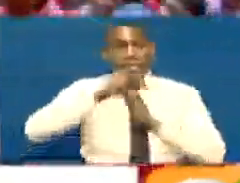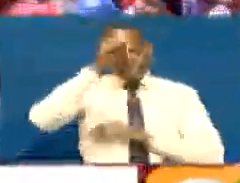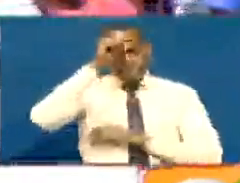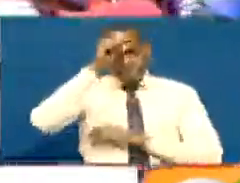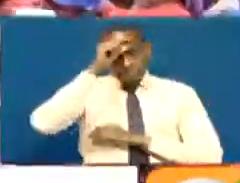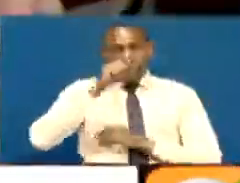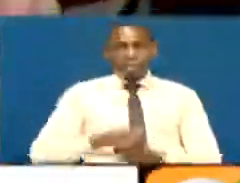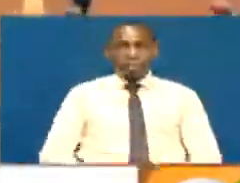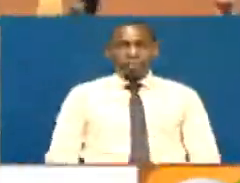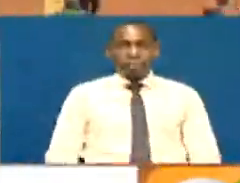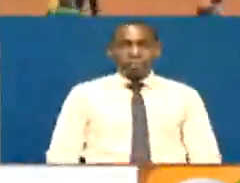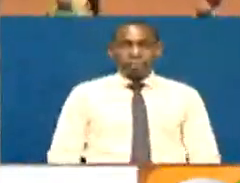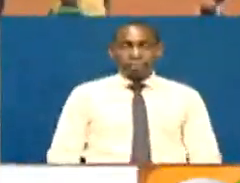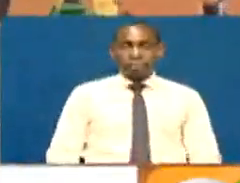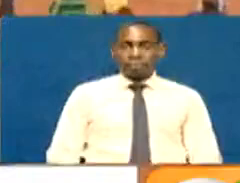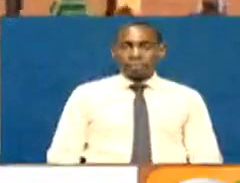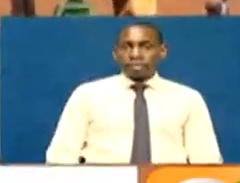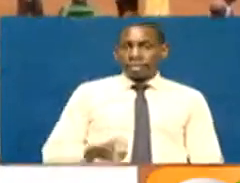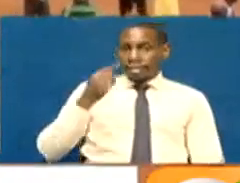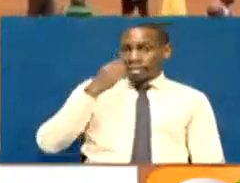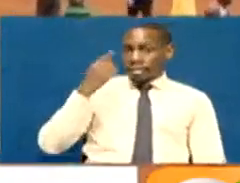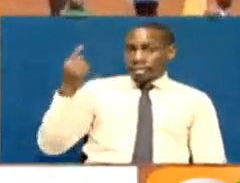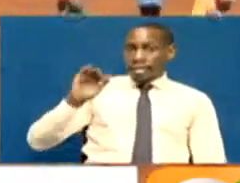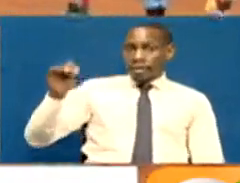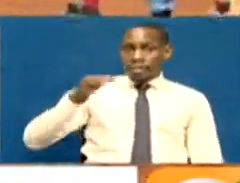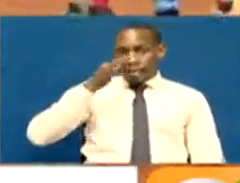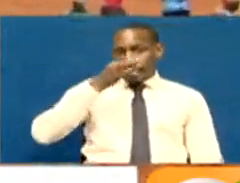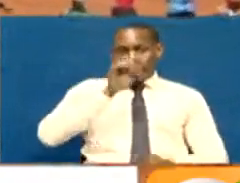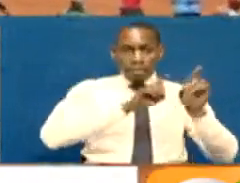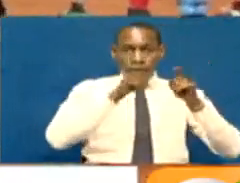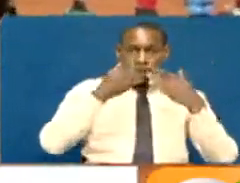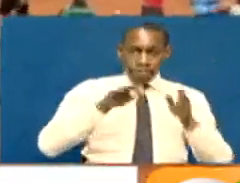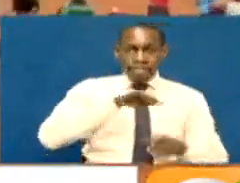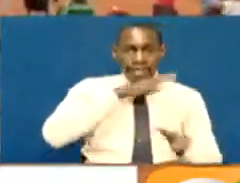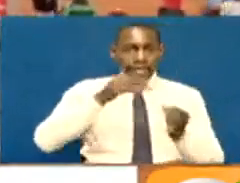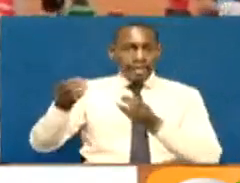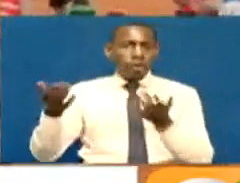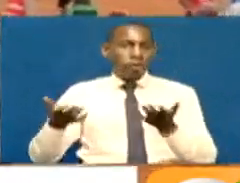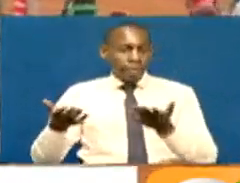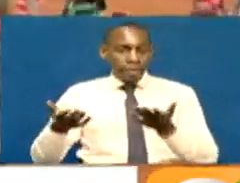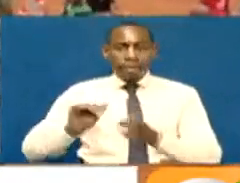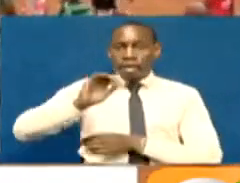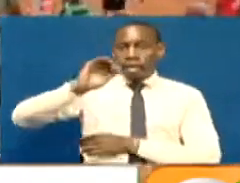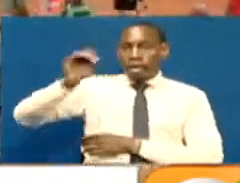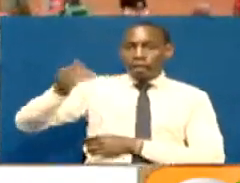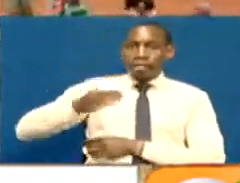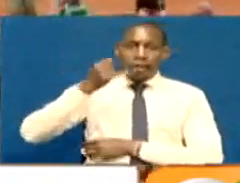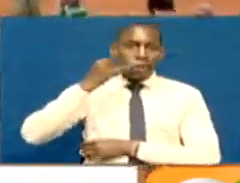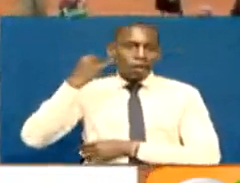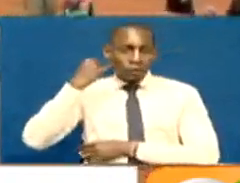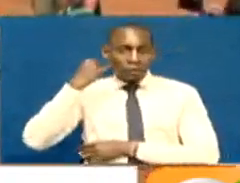wa urithi. Kutoka kaunti ya Nyeri, sasa kinara wa Azimio Raila Odinga anaelekeza macho yake katika kaunti ya